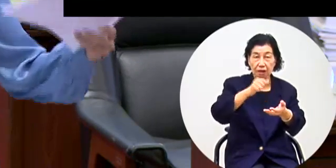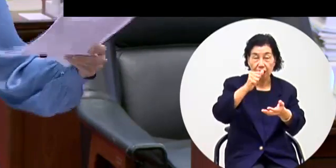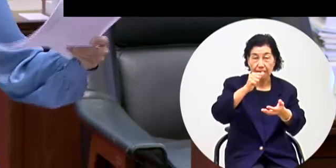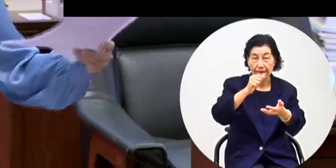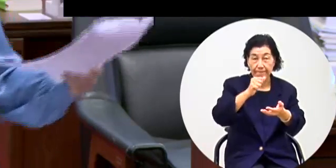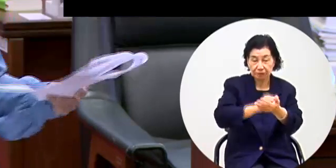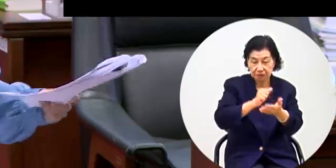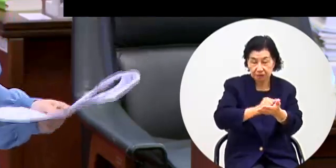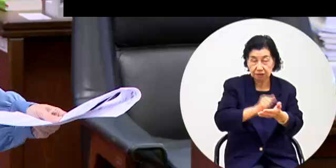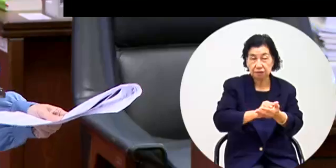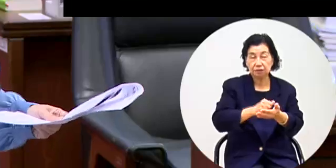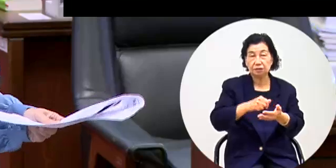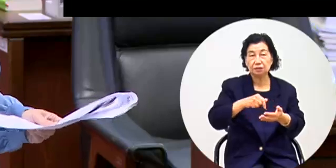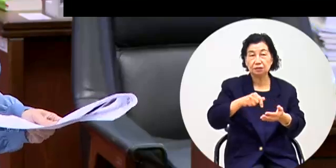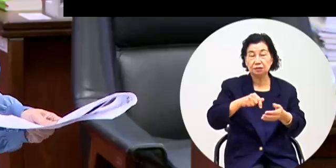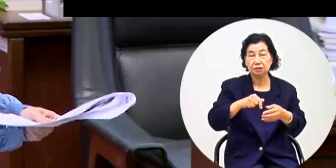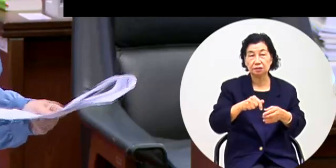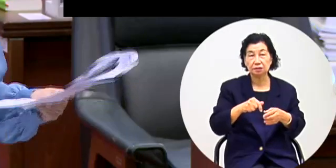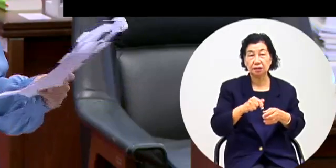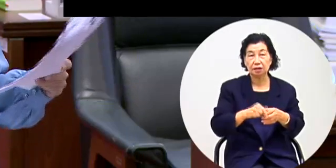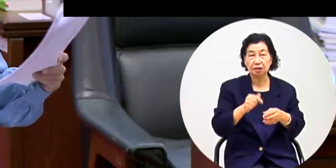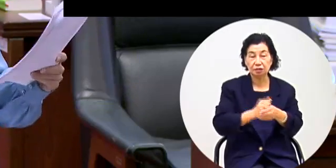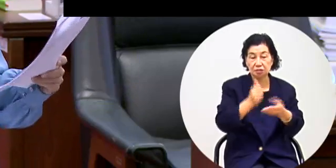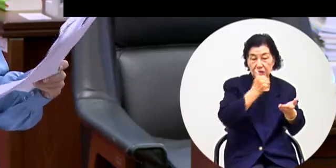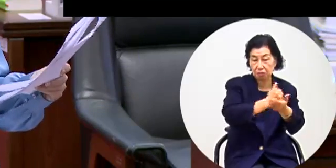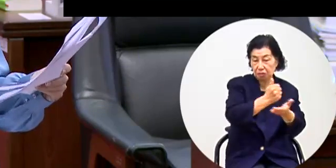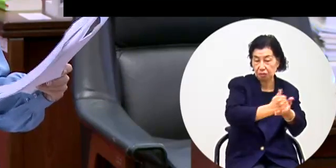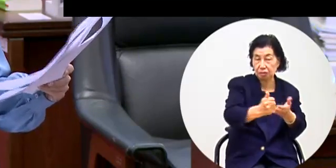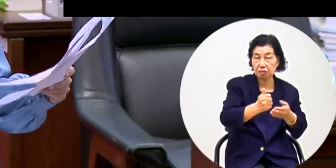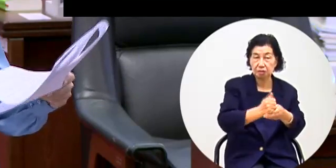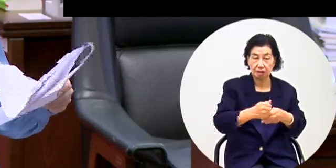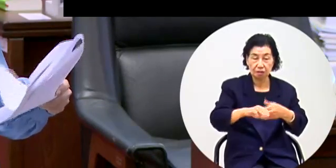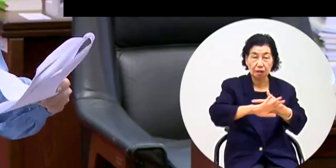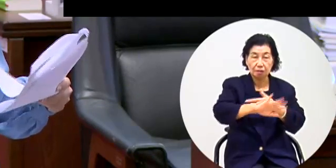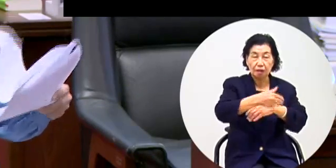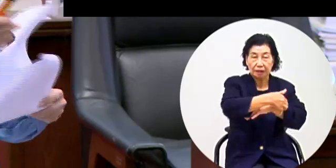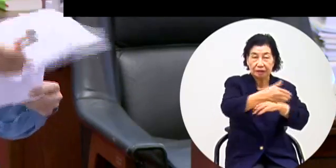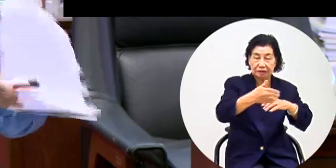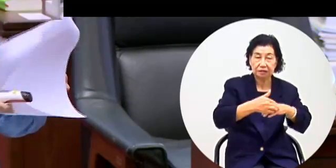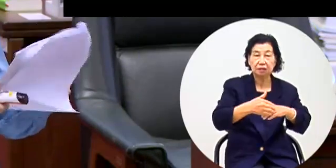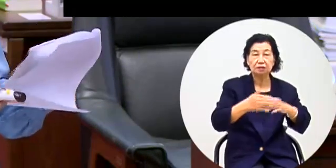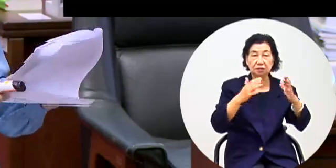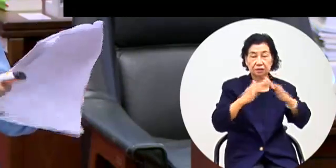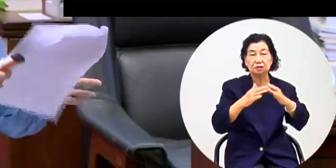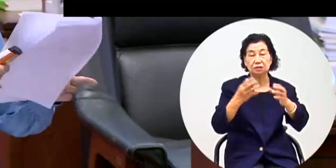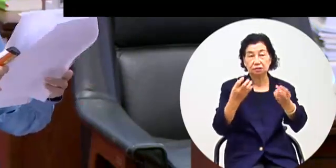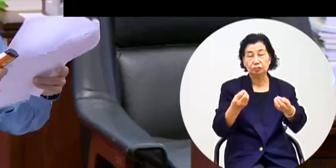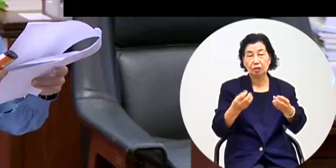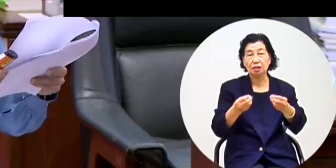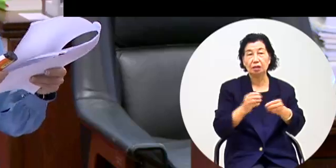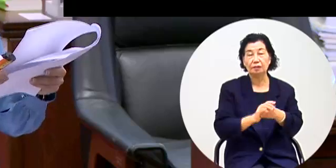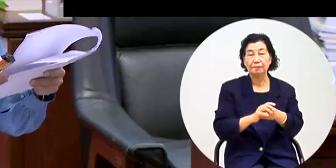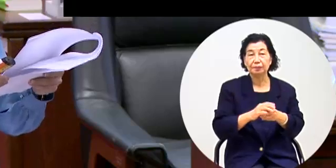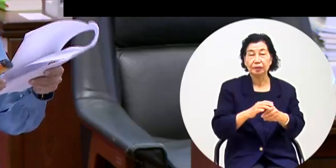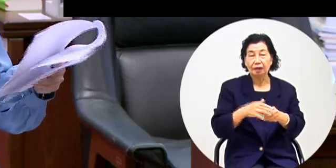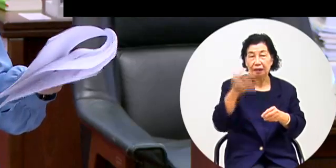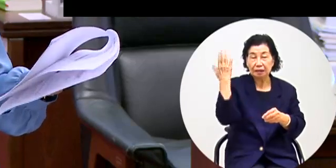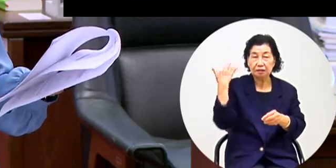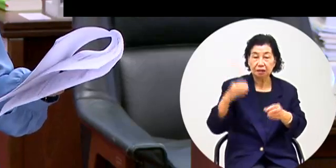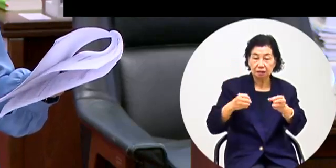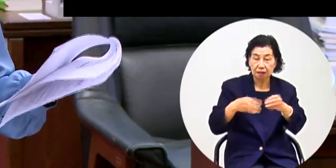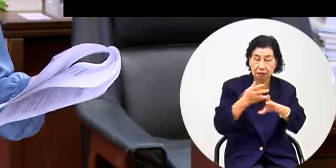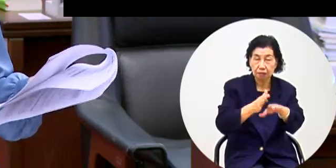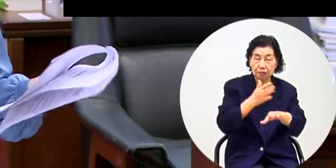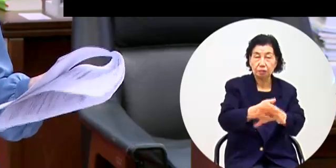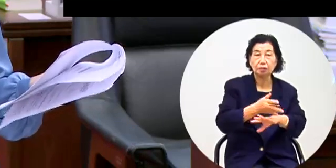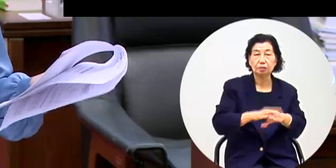没有运回去其他县市，因为咱进检有够嘛。如果说嘛，你把垃圾拿来高雄市烧，那你就必须要有